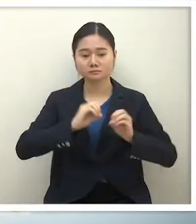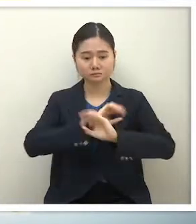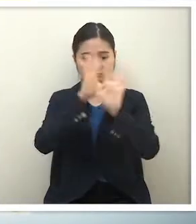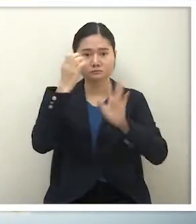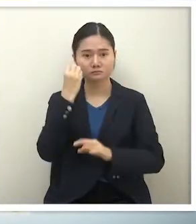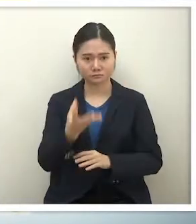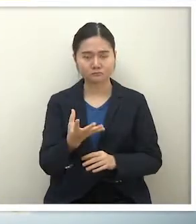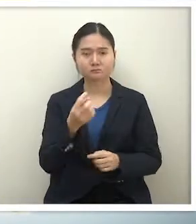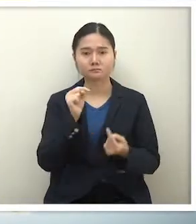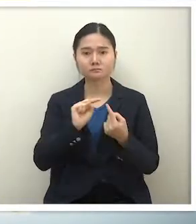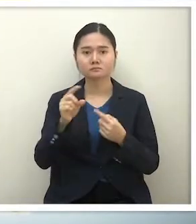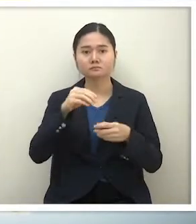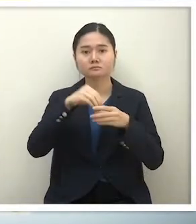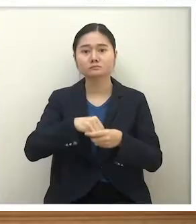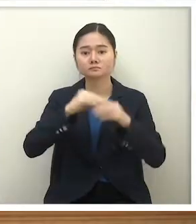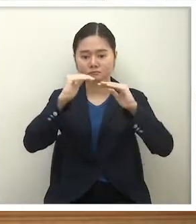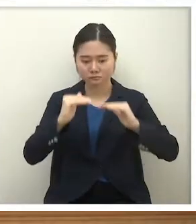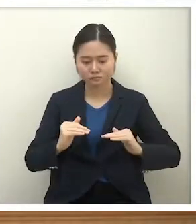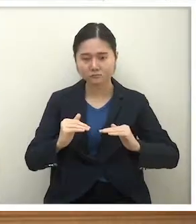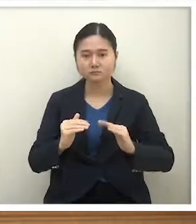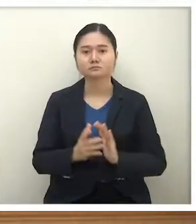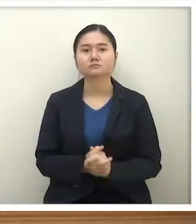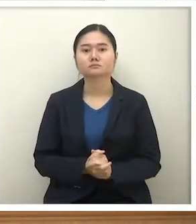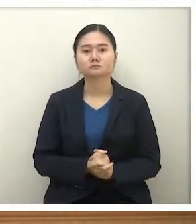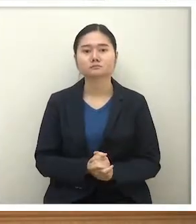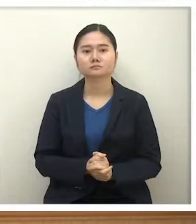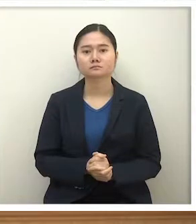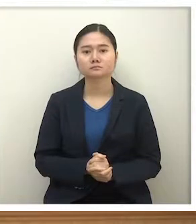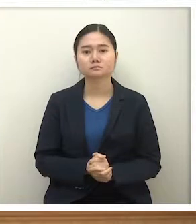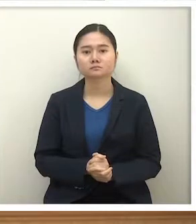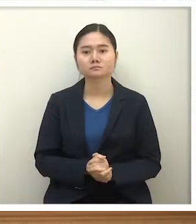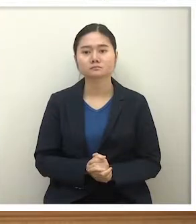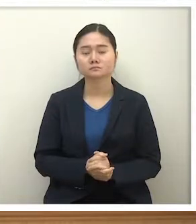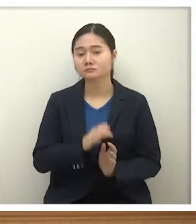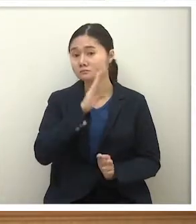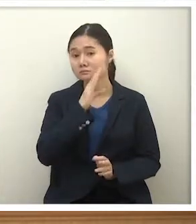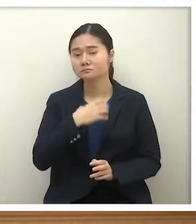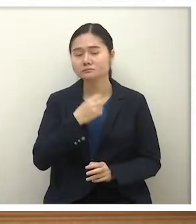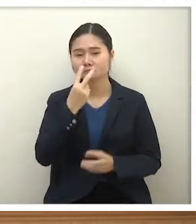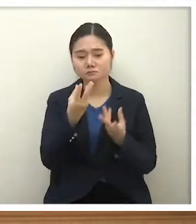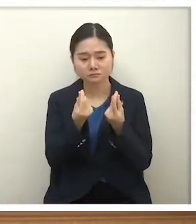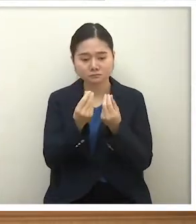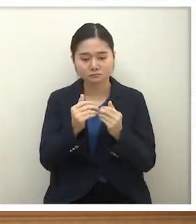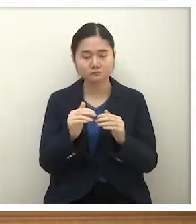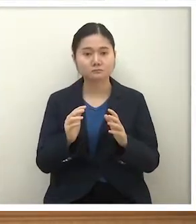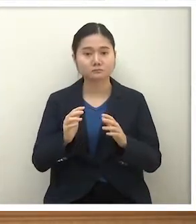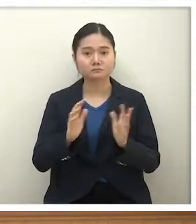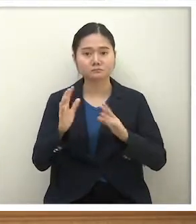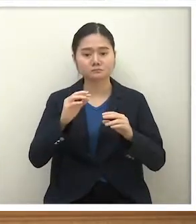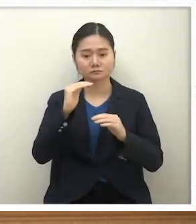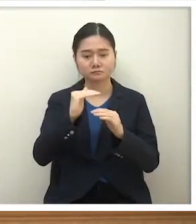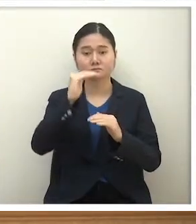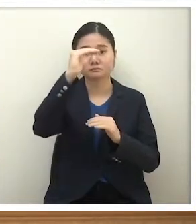ส้นนี้ต้องอยู่สูงหรือต่ำใช่ไหมครับถ้าเราอยากจะโชว์พื้นดินเยอะเส้นนี้ก็ต้องอยู่สูง